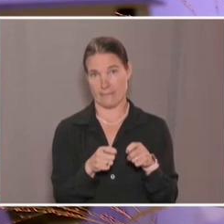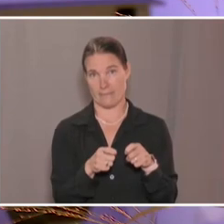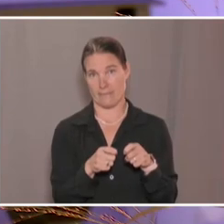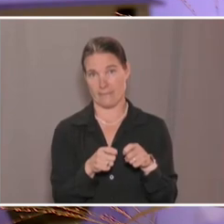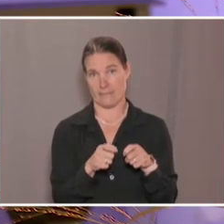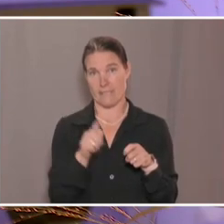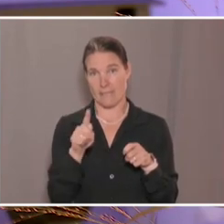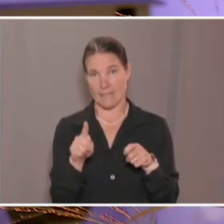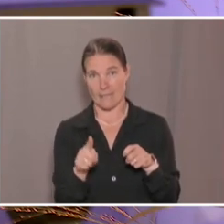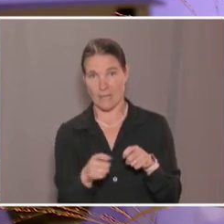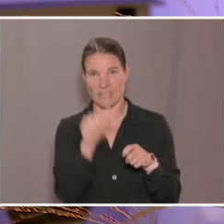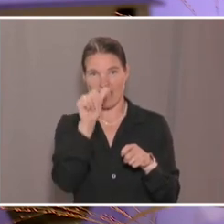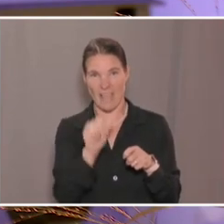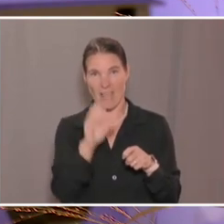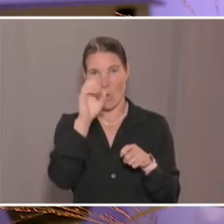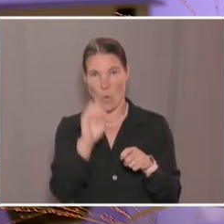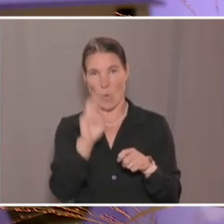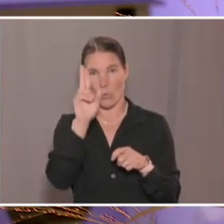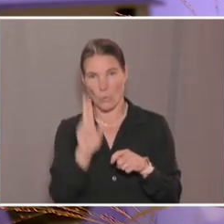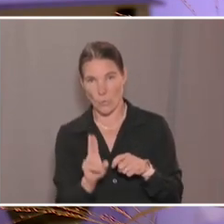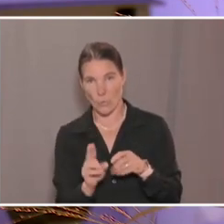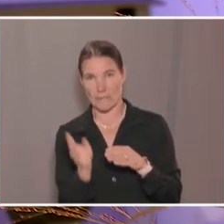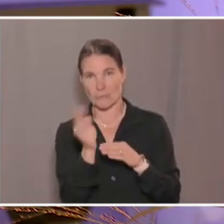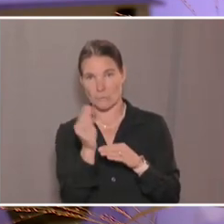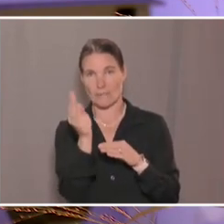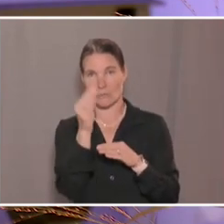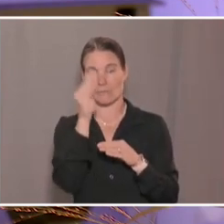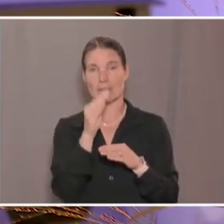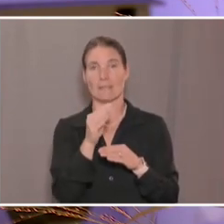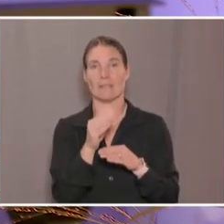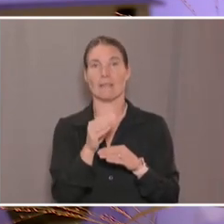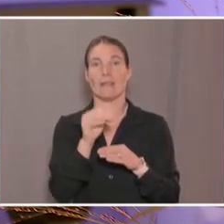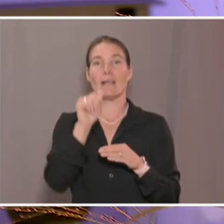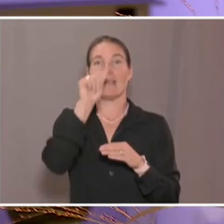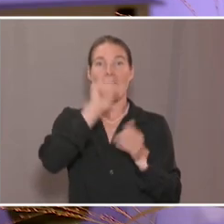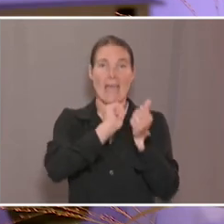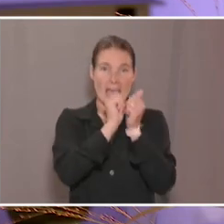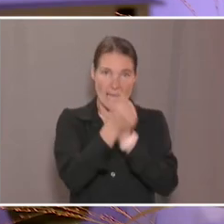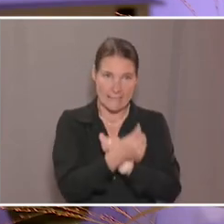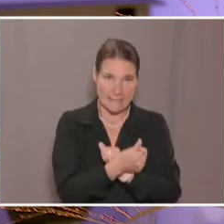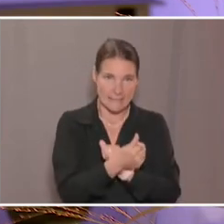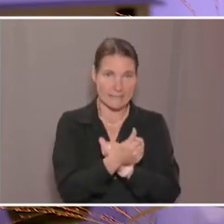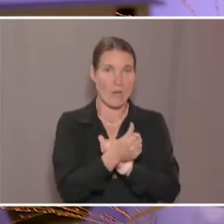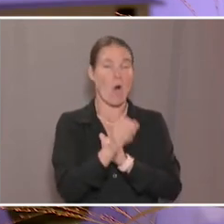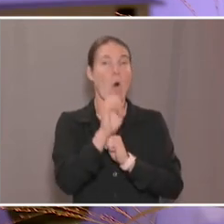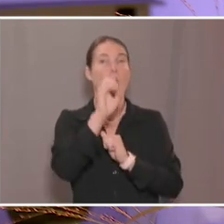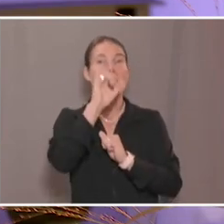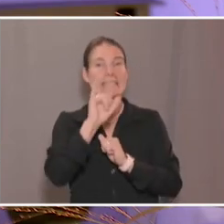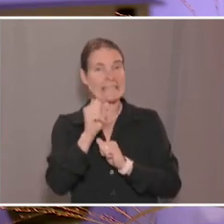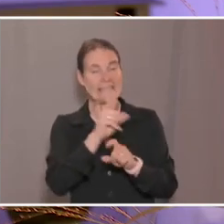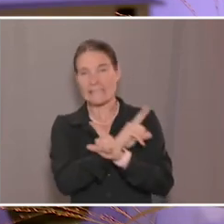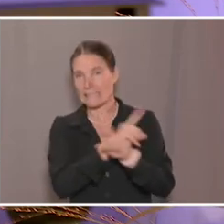auch das Ä, das Ö und das Ü dazugehören, mit einem ändert euch bitte nie.